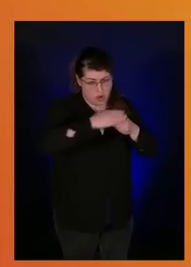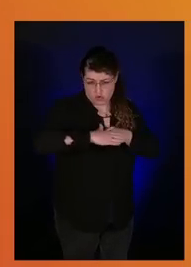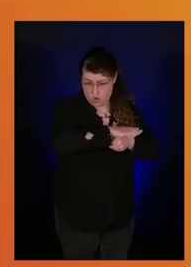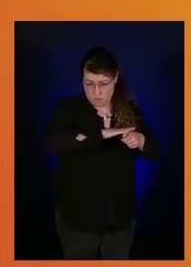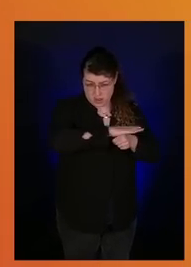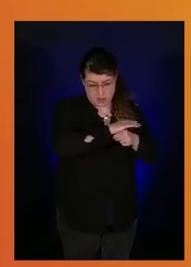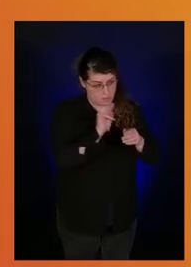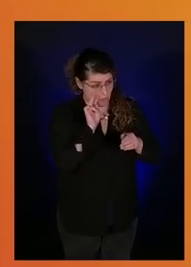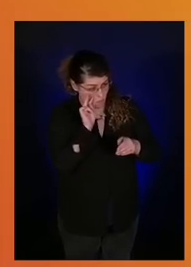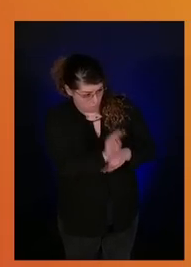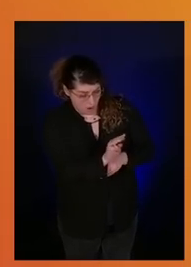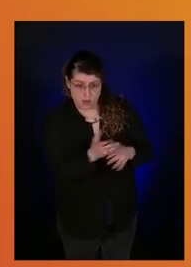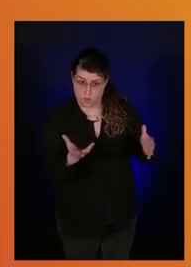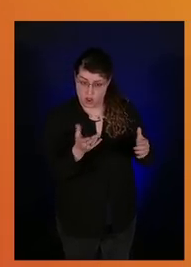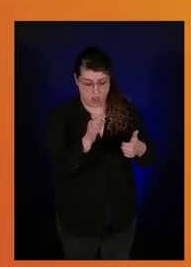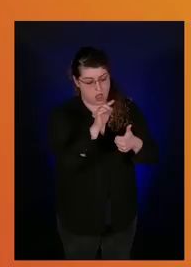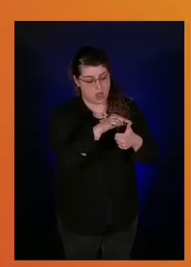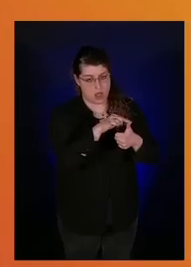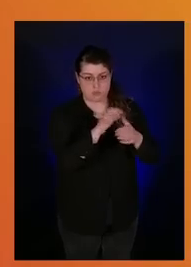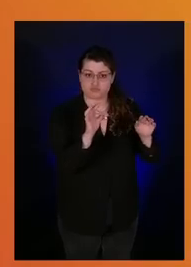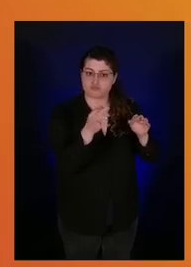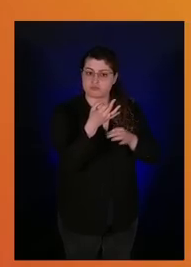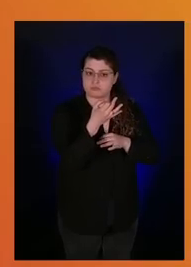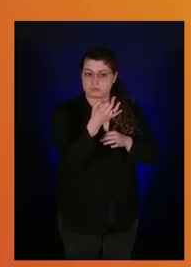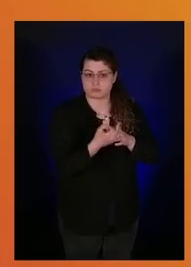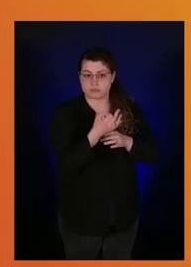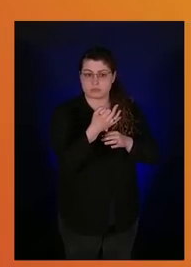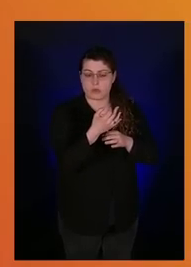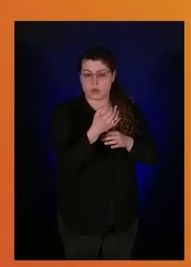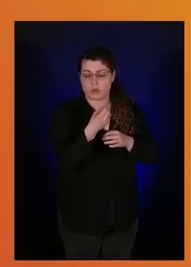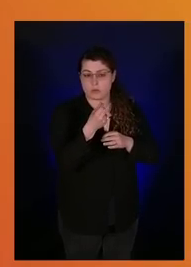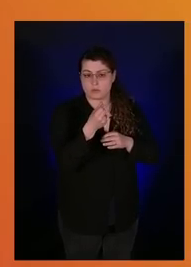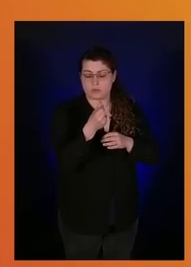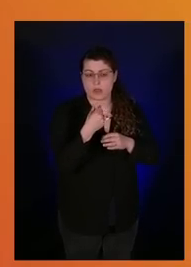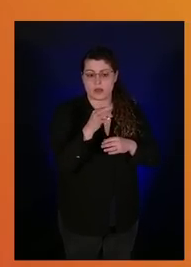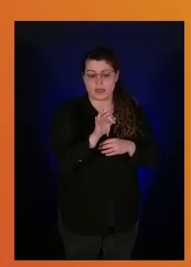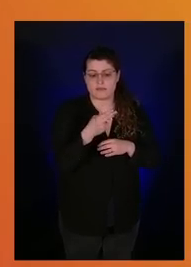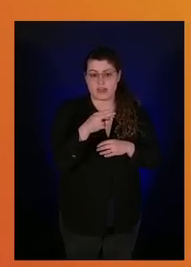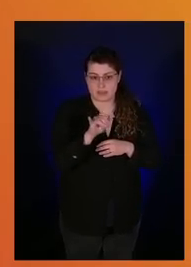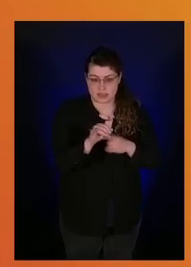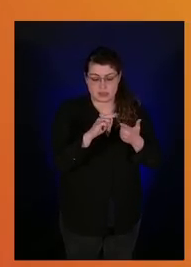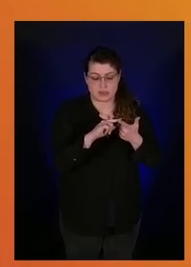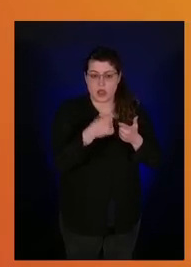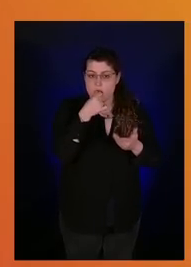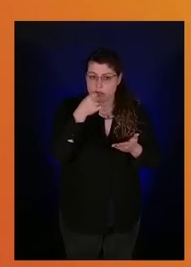une visibilité sur le montant moyen du FNI, le montant moyen du